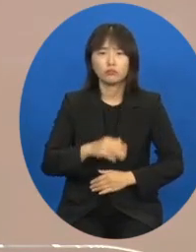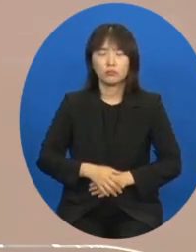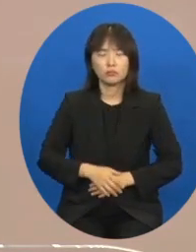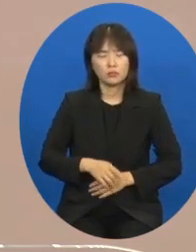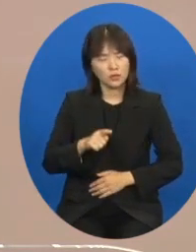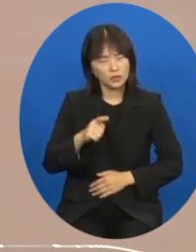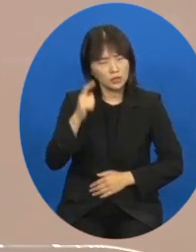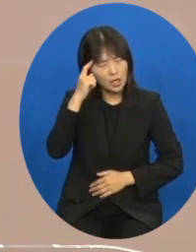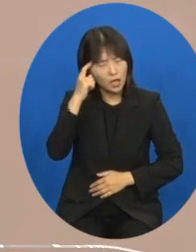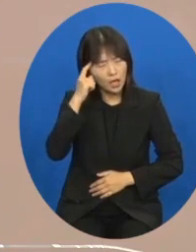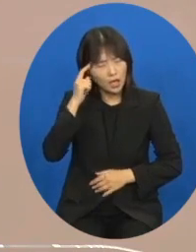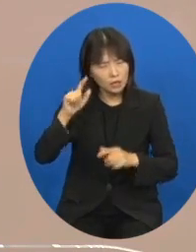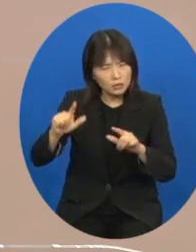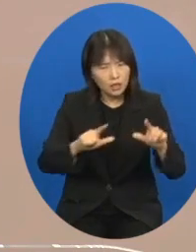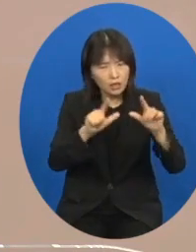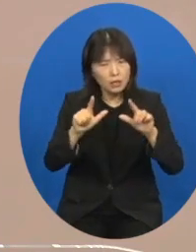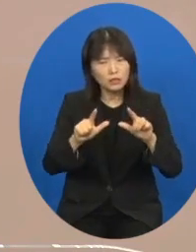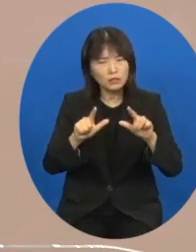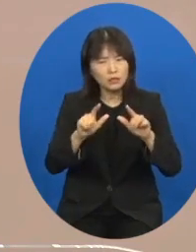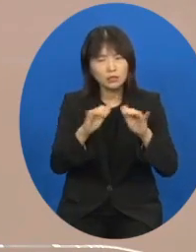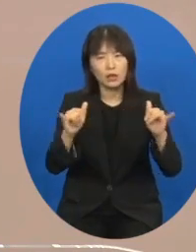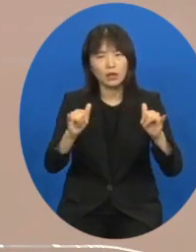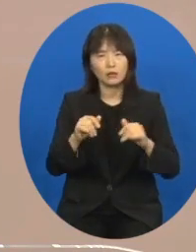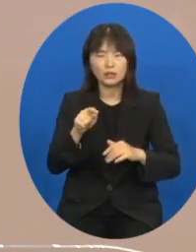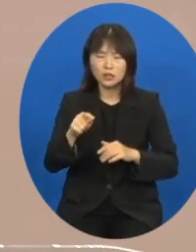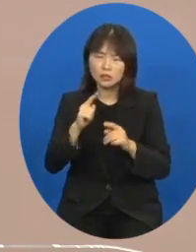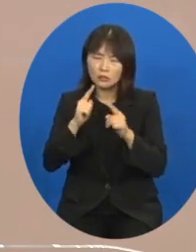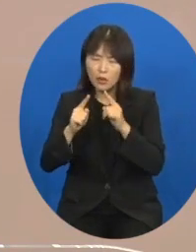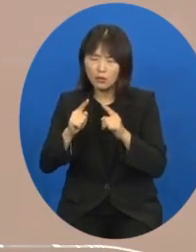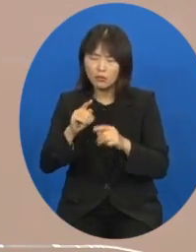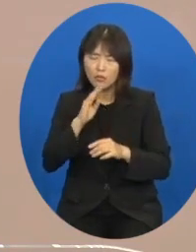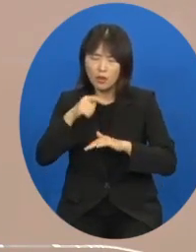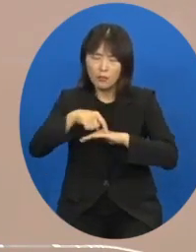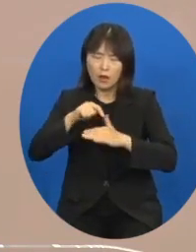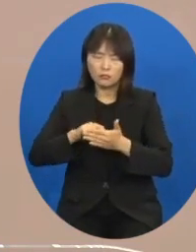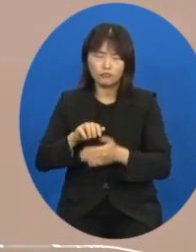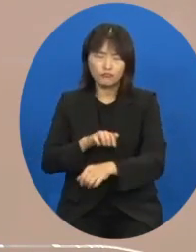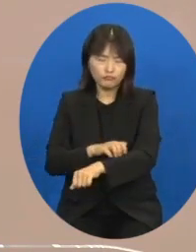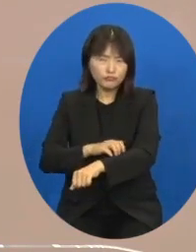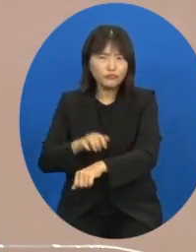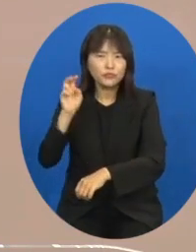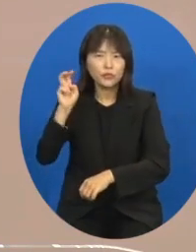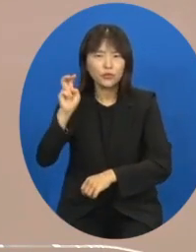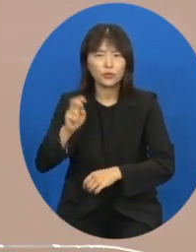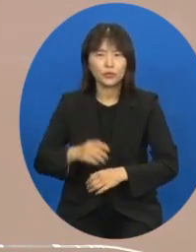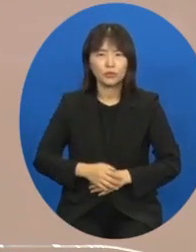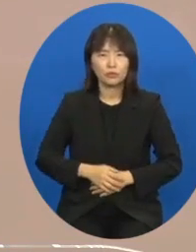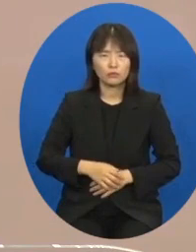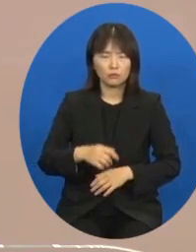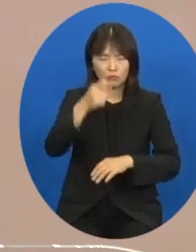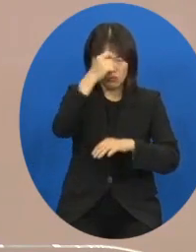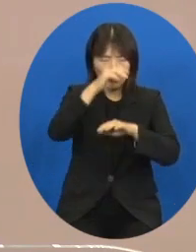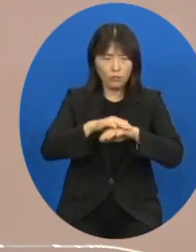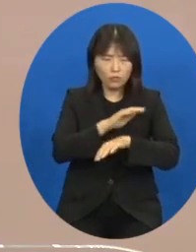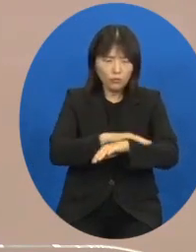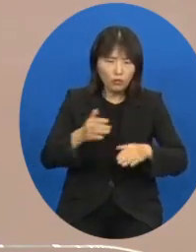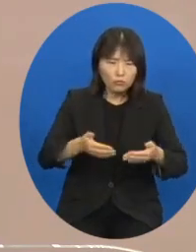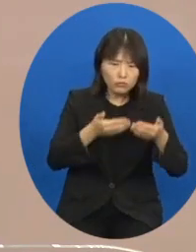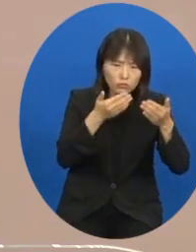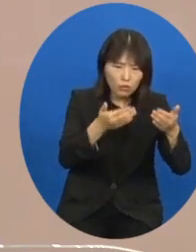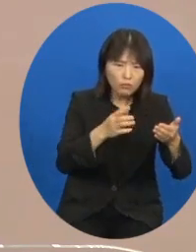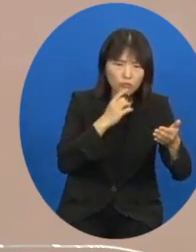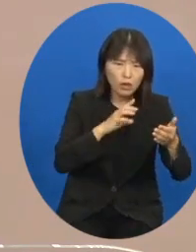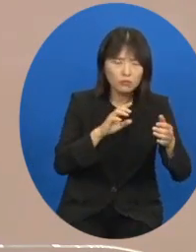이렇게 생각하고 사는 사람들은 이 말씀이 얼마나 마음이 불편할까. 아, 예배 잘 드리는 것으로만 되는